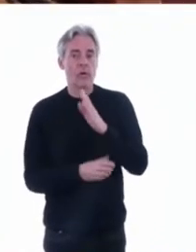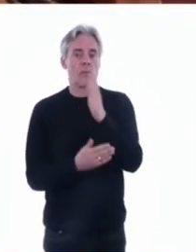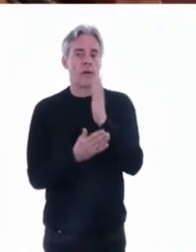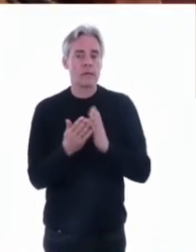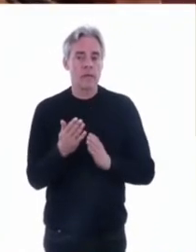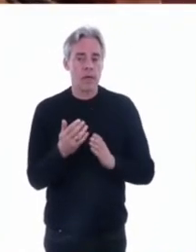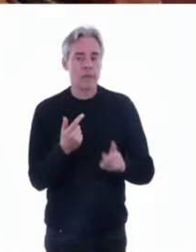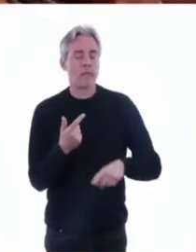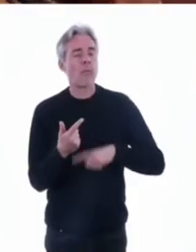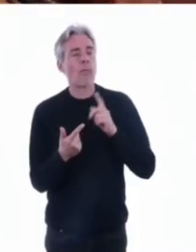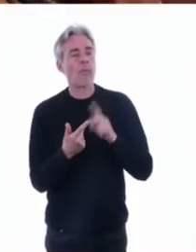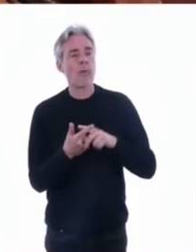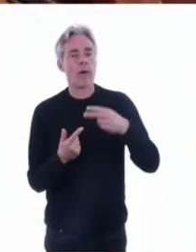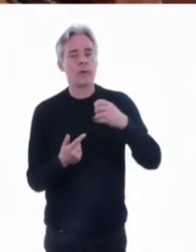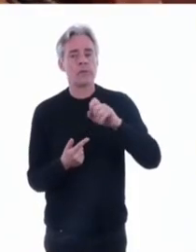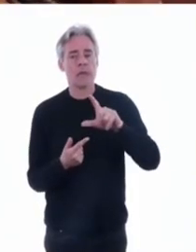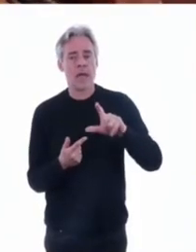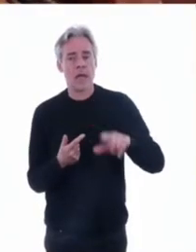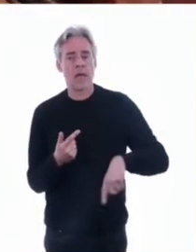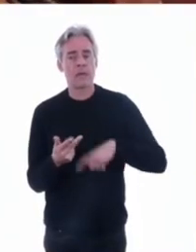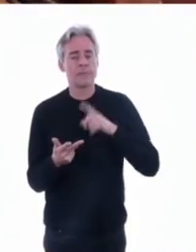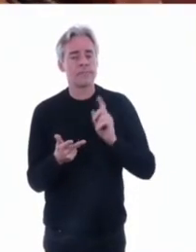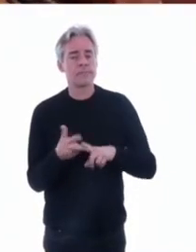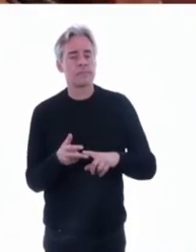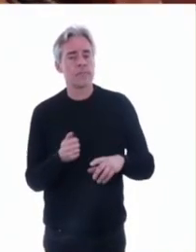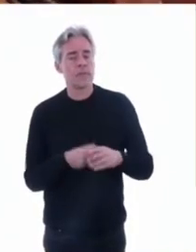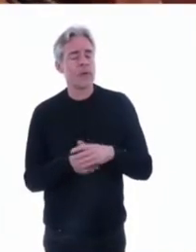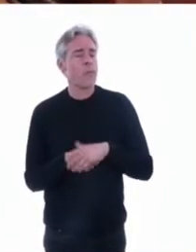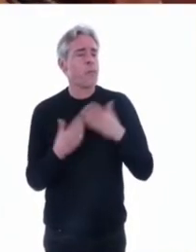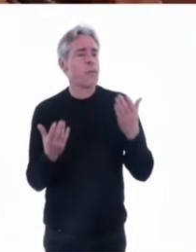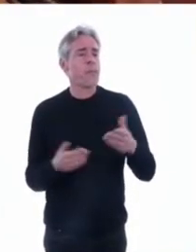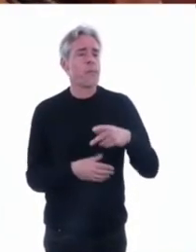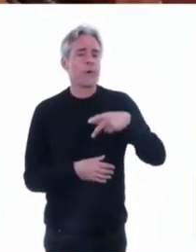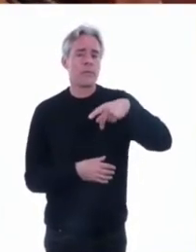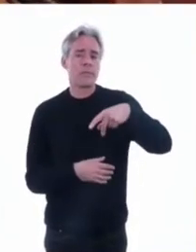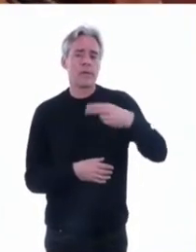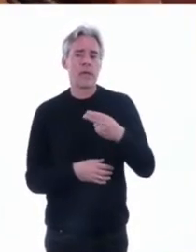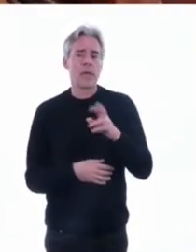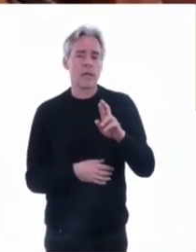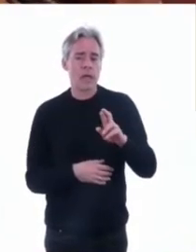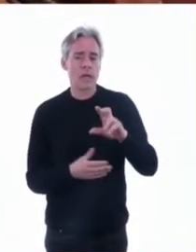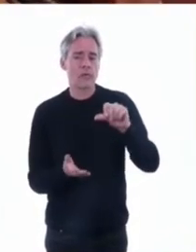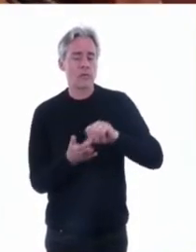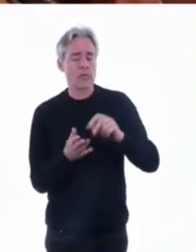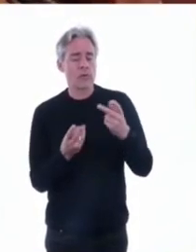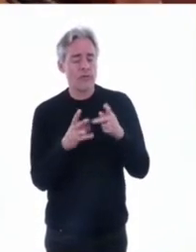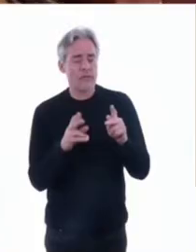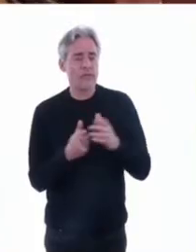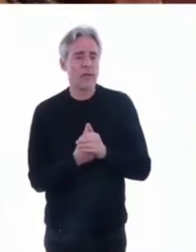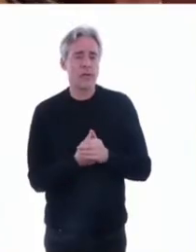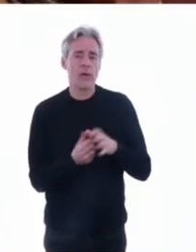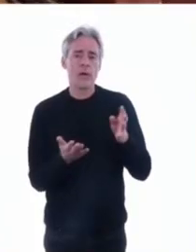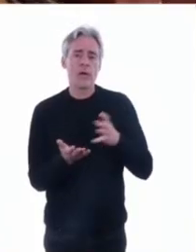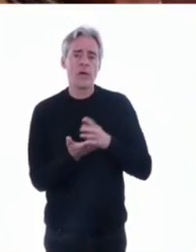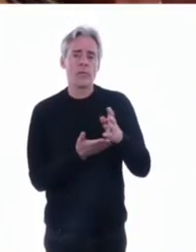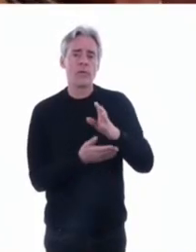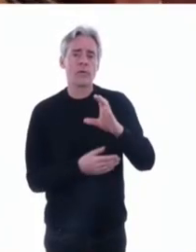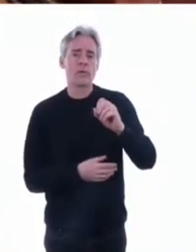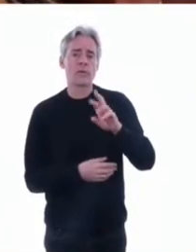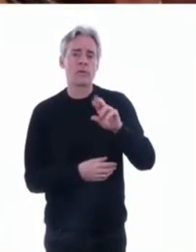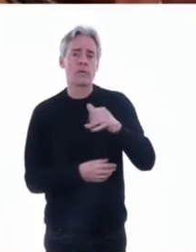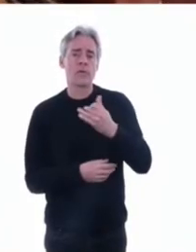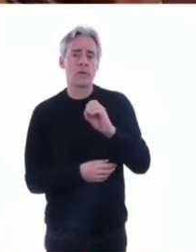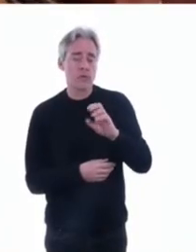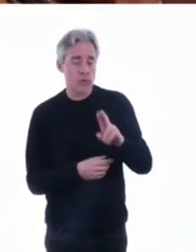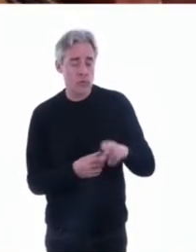capables, Niel, Castéja, le PNRQAD du centre-ville, les projets de Corajoux à